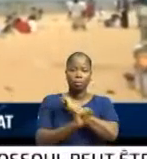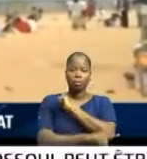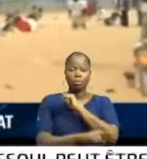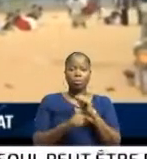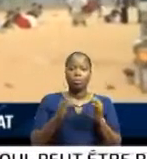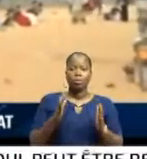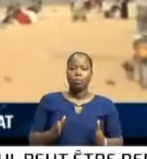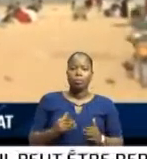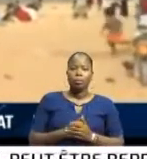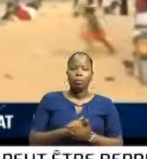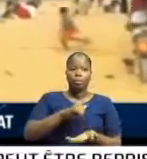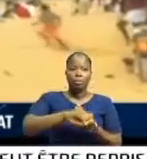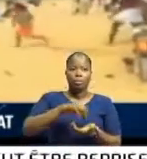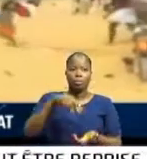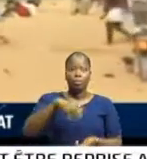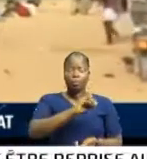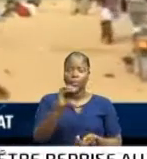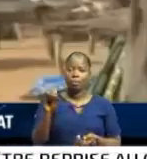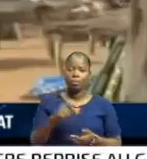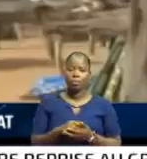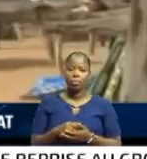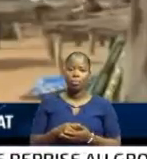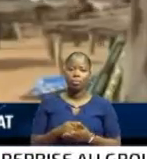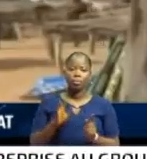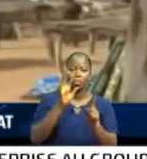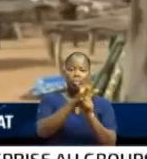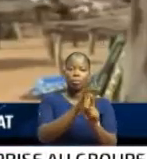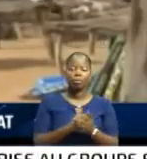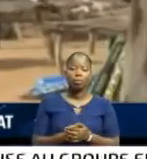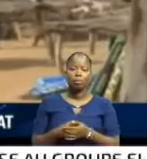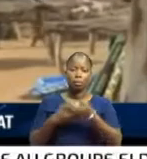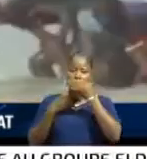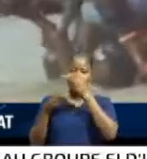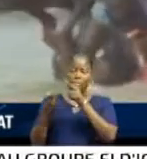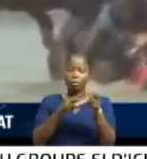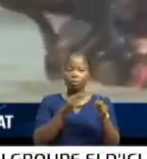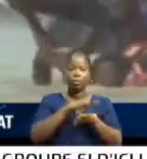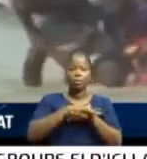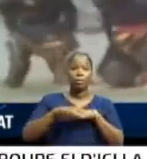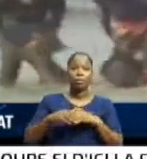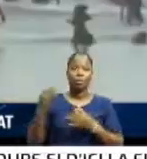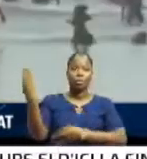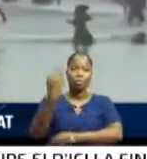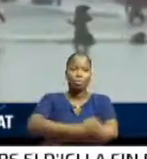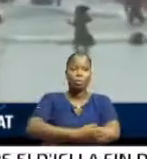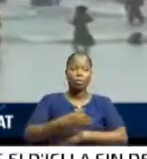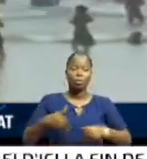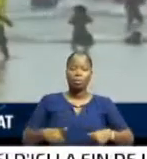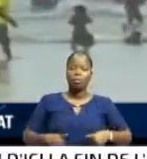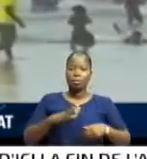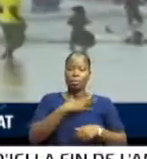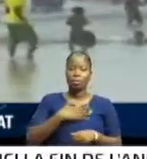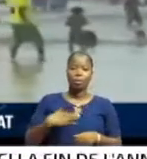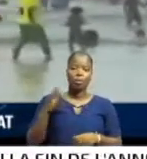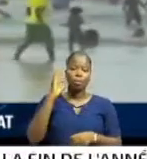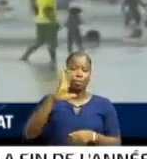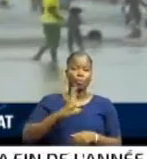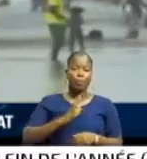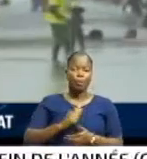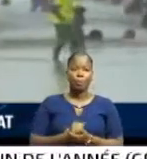cependant la menace terroriste est toujours présent tout sur nos frontières les jeunes et les femmes frange la plus vulnérable